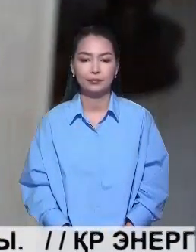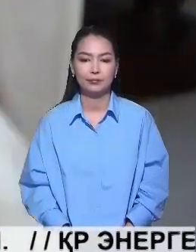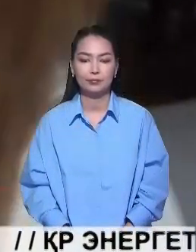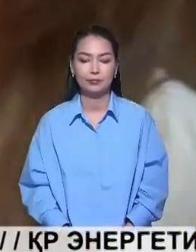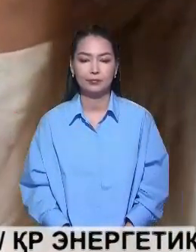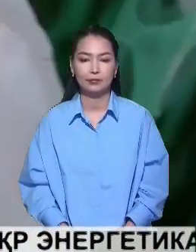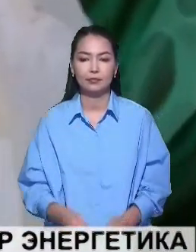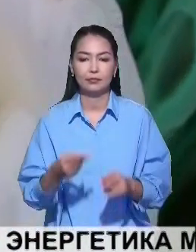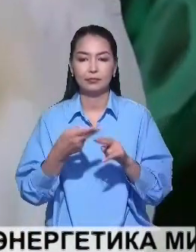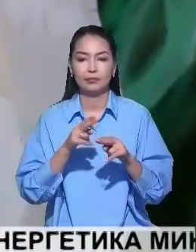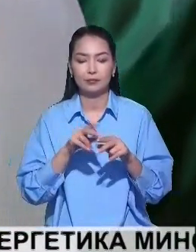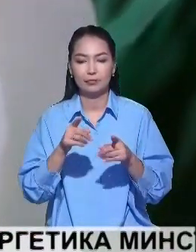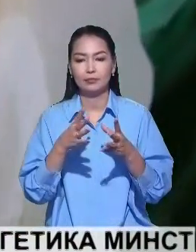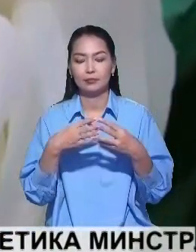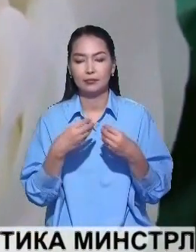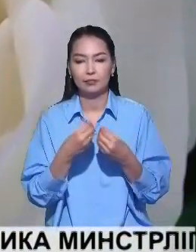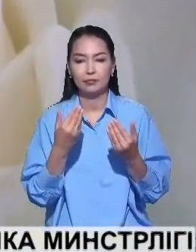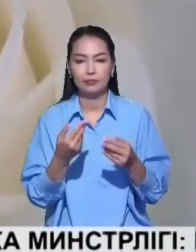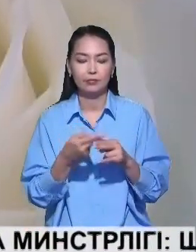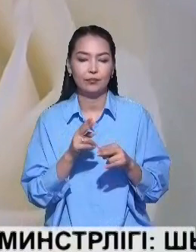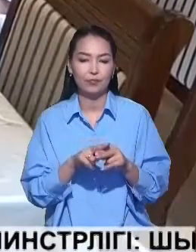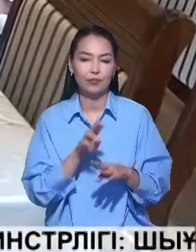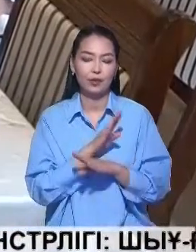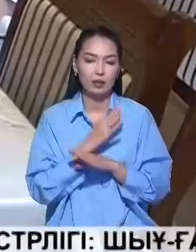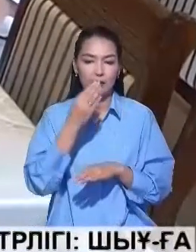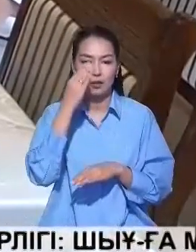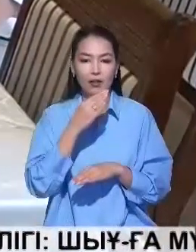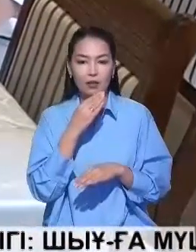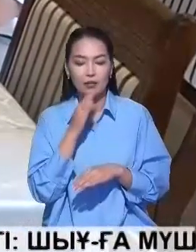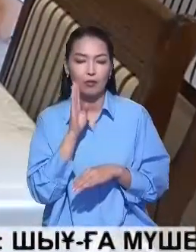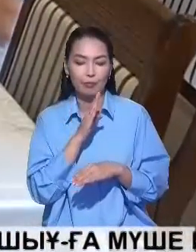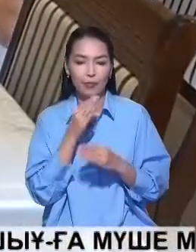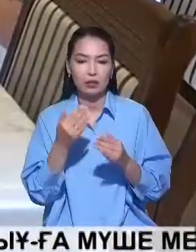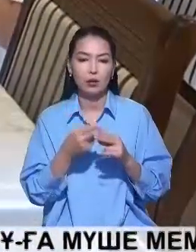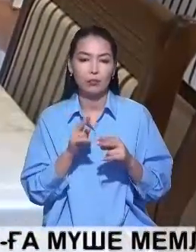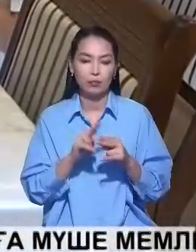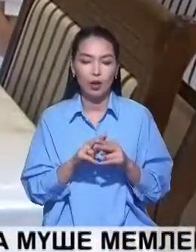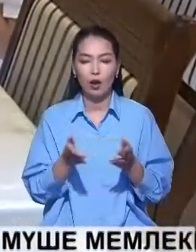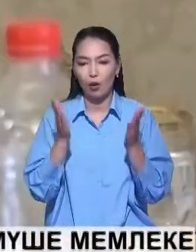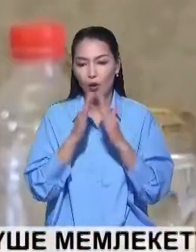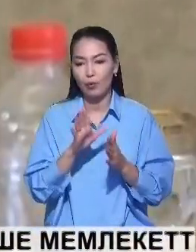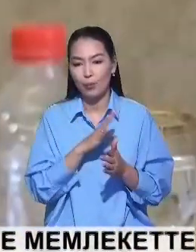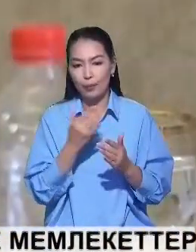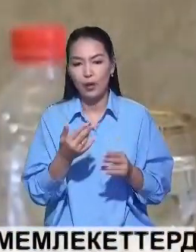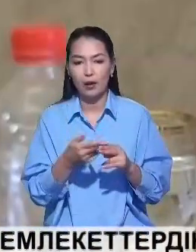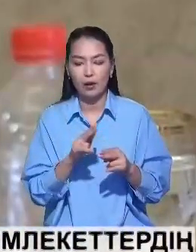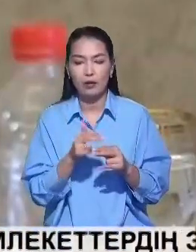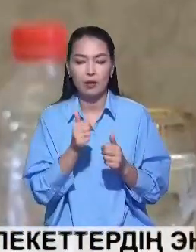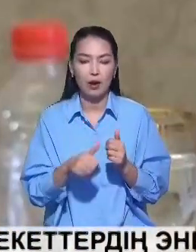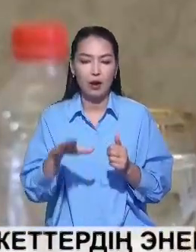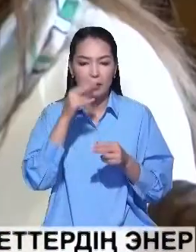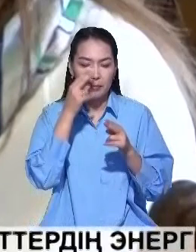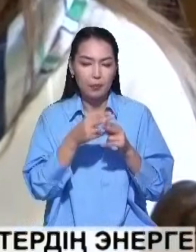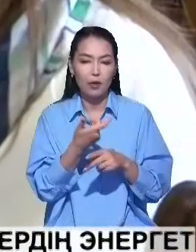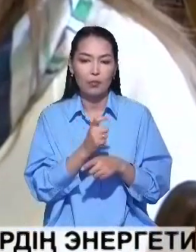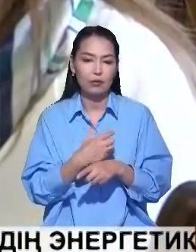Бұл күні қара шаңырақта дастархан жайылады, бақилық болған әке мен анаға Құран бағышталады. Қызметтегі бауырының бағындырған әр белесі ағалар үшін